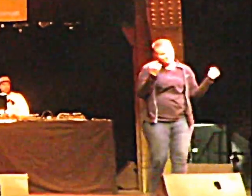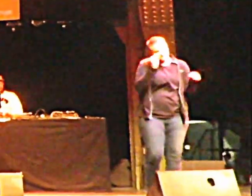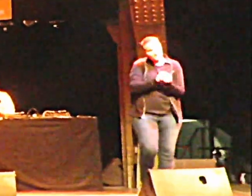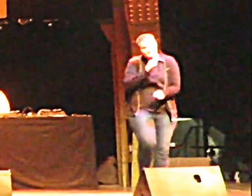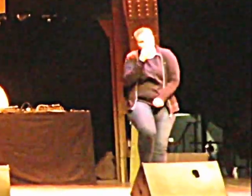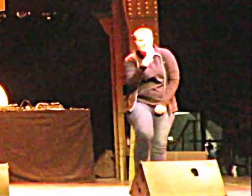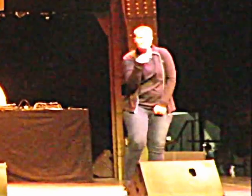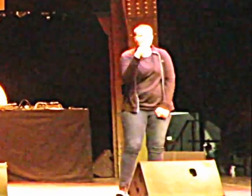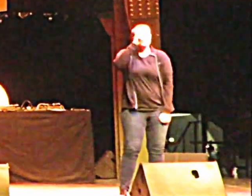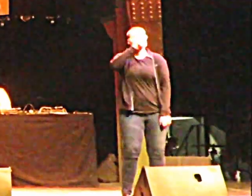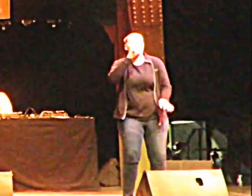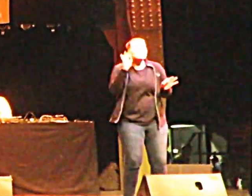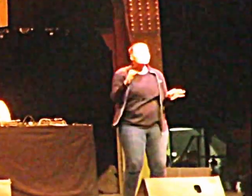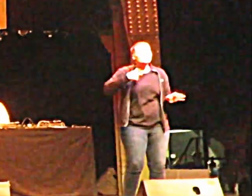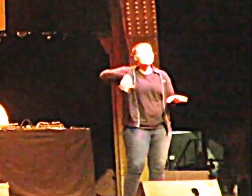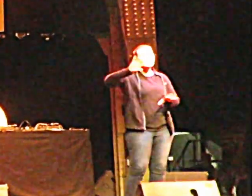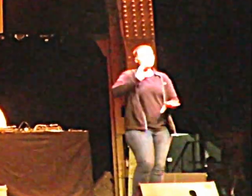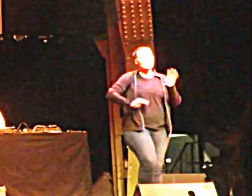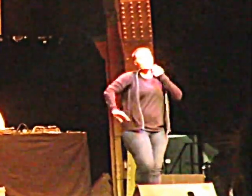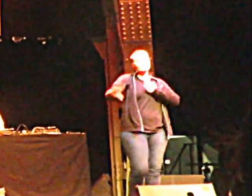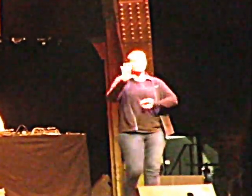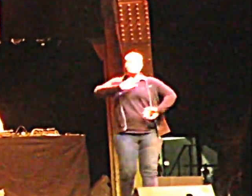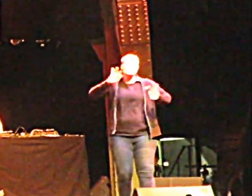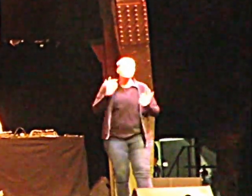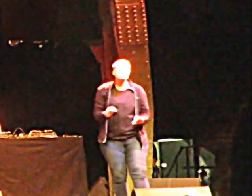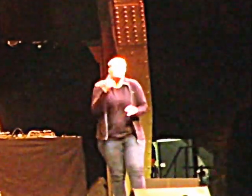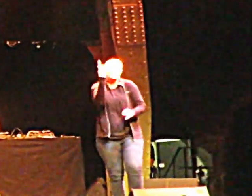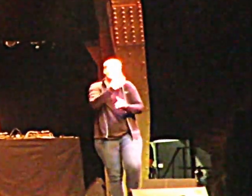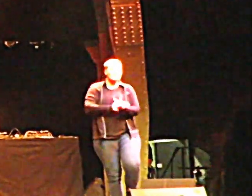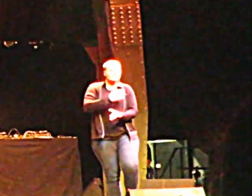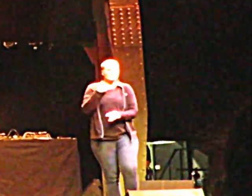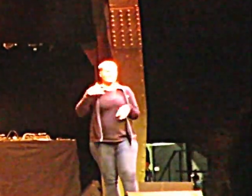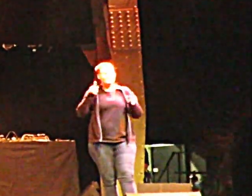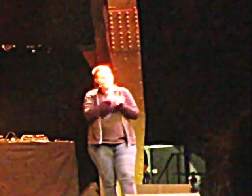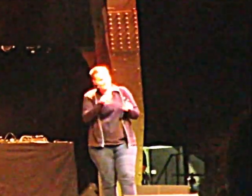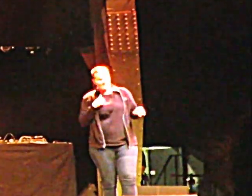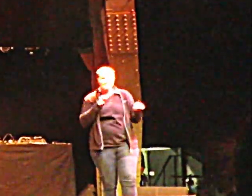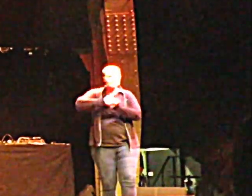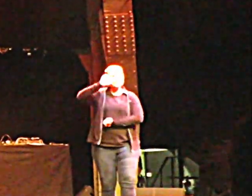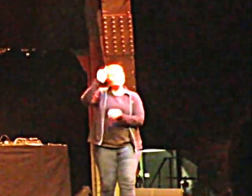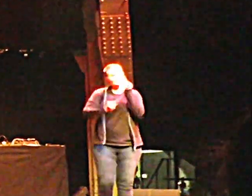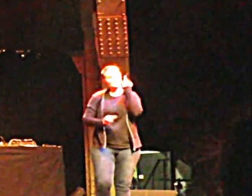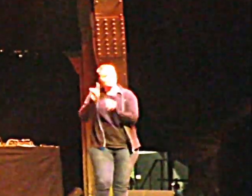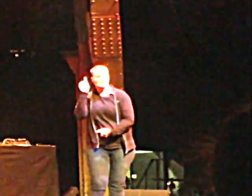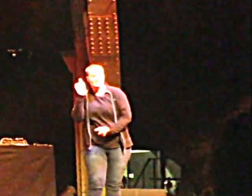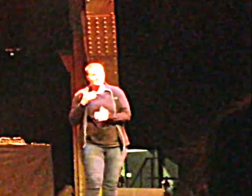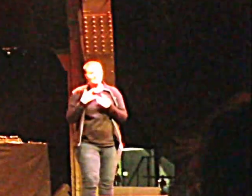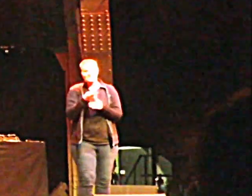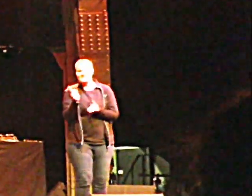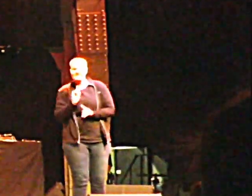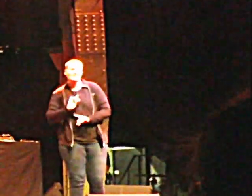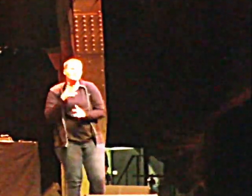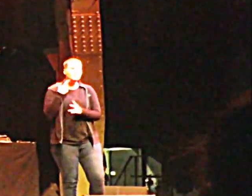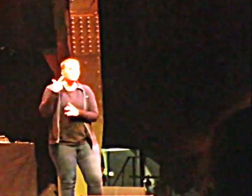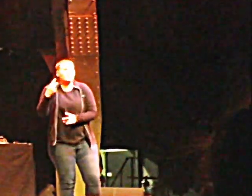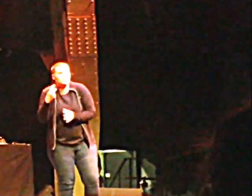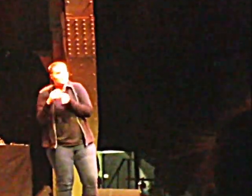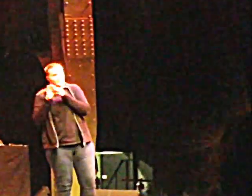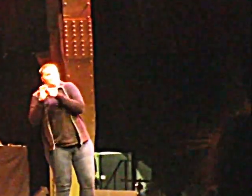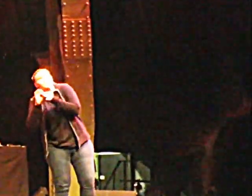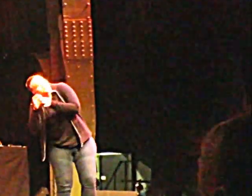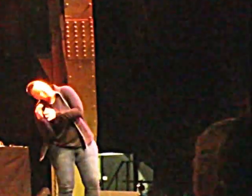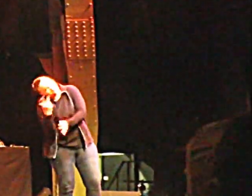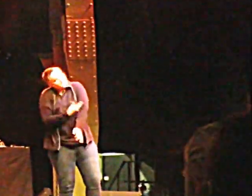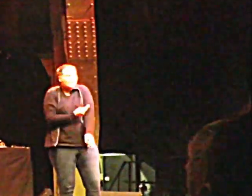überbieten, an Erfahrung reicher. Einerseits gleich, trotzdem verschieden. Die einen sagen do, die anderen hängen ohne geblieben. Einerseits gleich